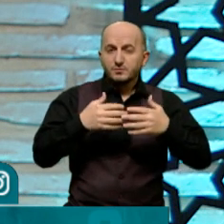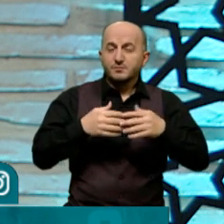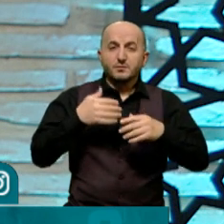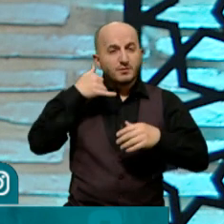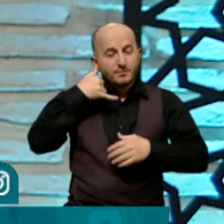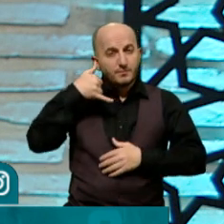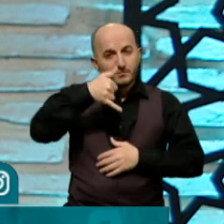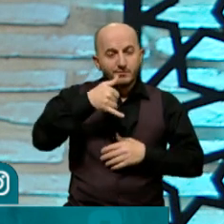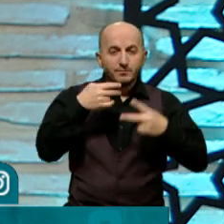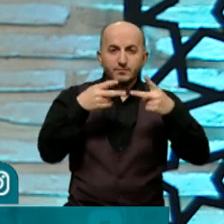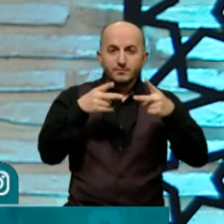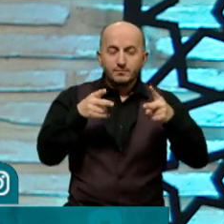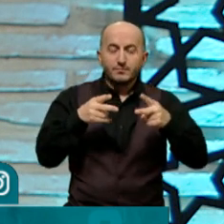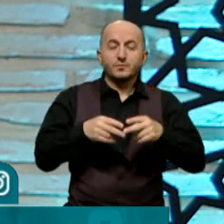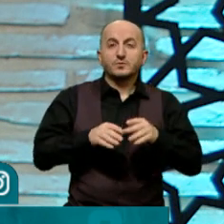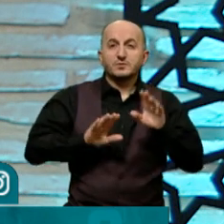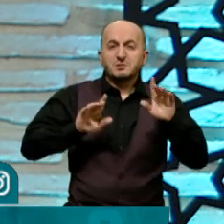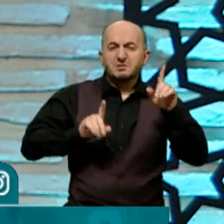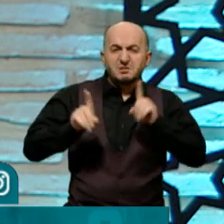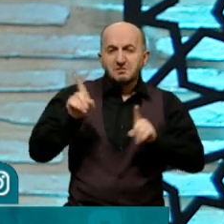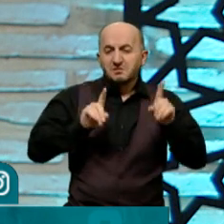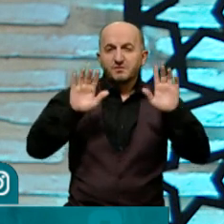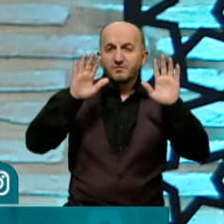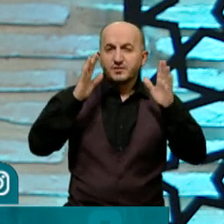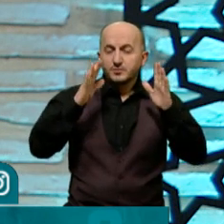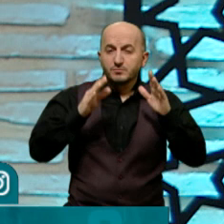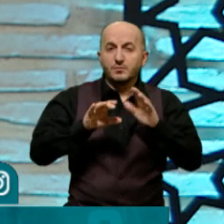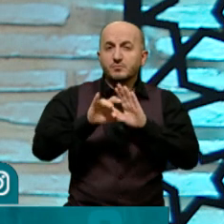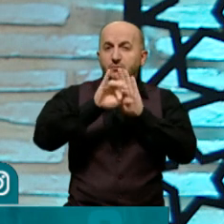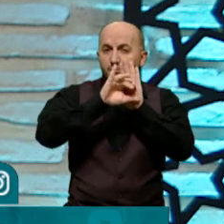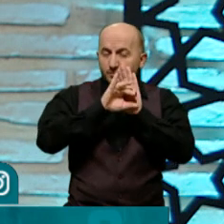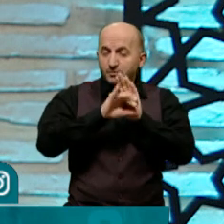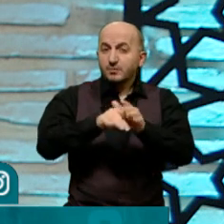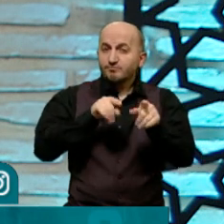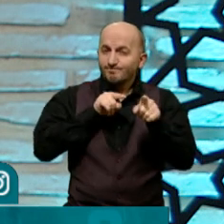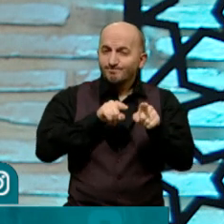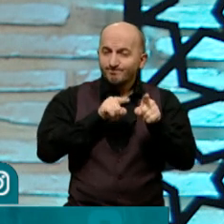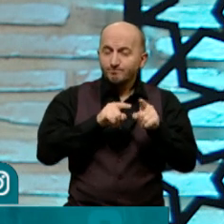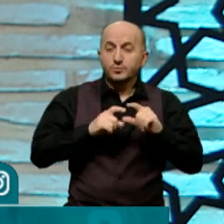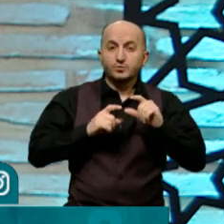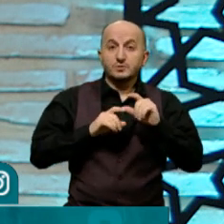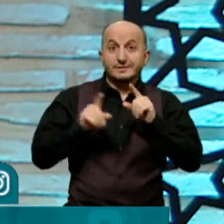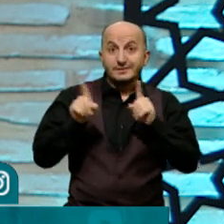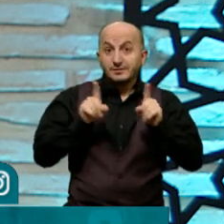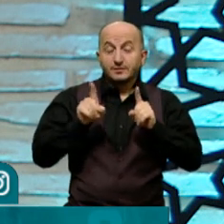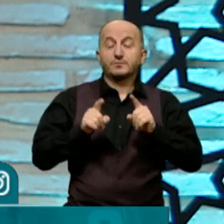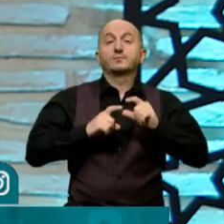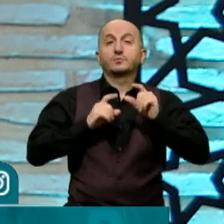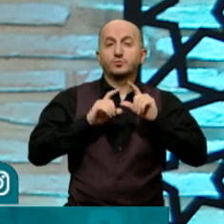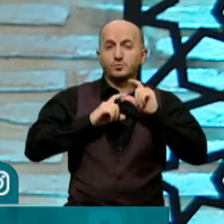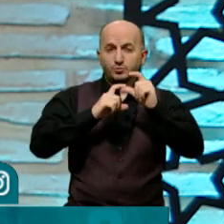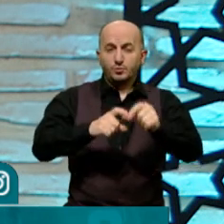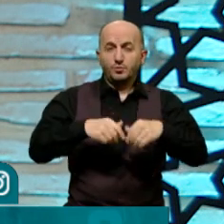arayabilirler. Sosyal medya üzerinden soru göndermek isteyen, bağlantılarımızı takip etmek isteyen, sorularını sosyal medya üzerinden sormak